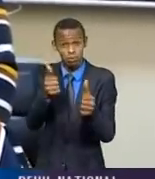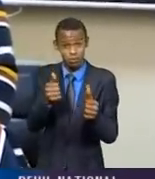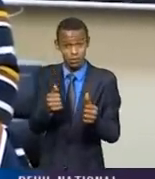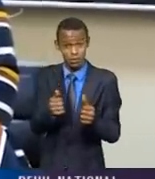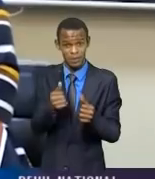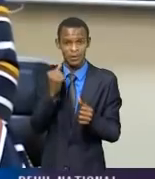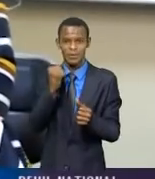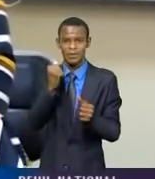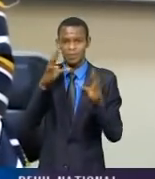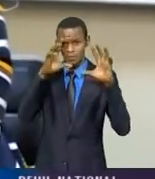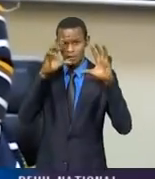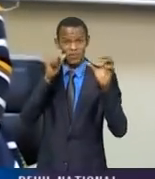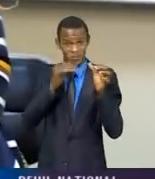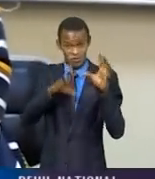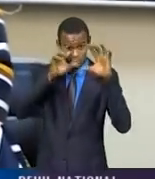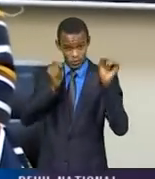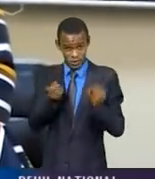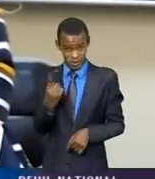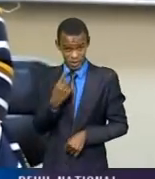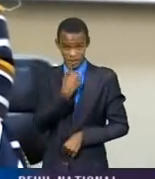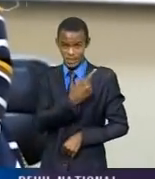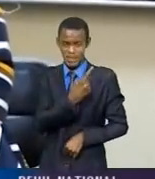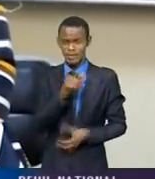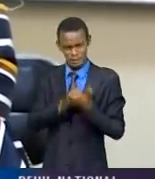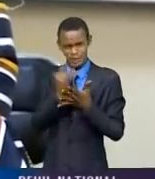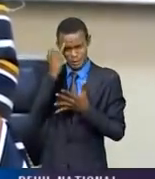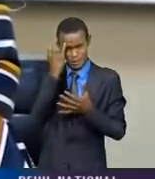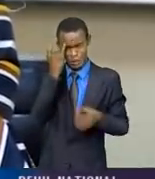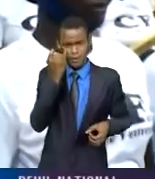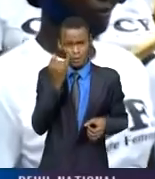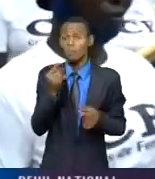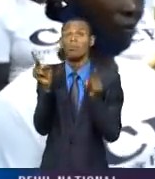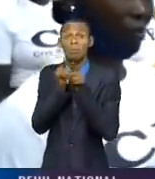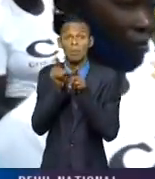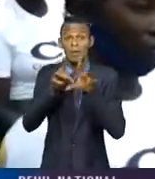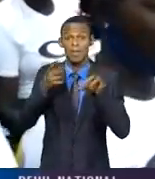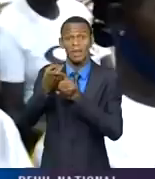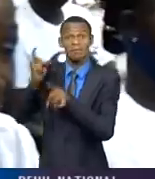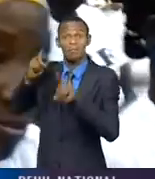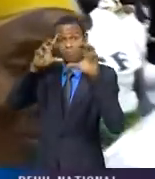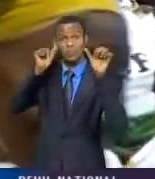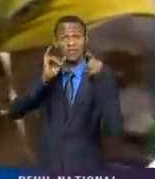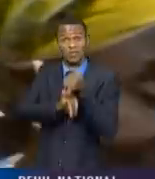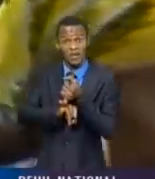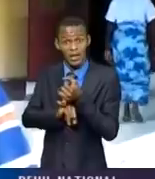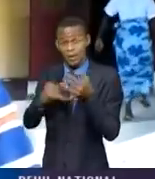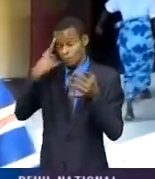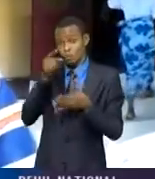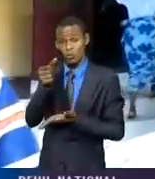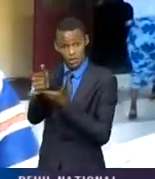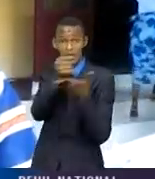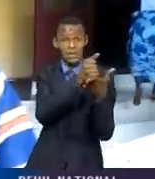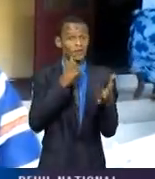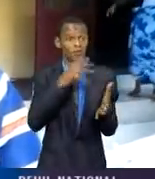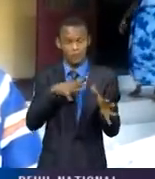beaucoup répondent à l'appel du chef de l'état félix antoine tu sais kitty dont la promotion de l'entreprenariat féminin nous avons